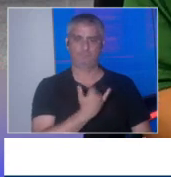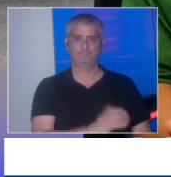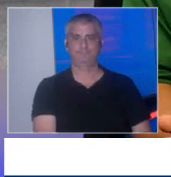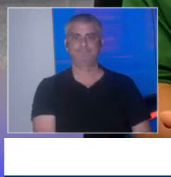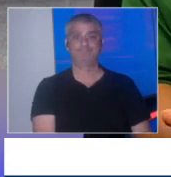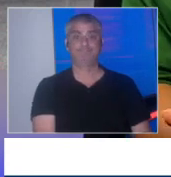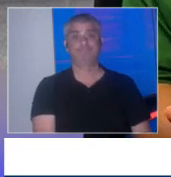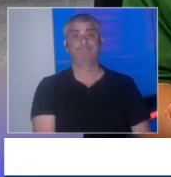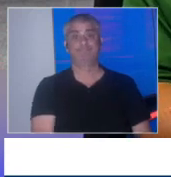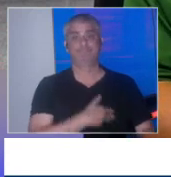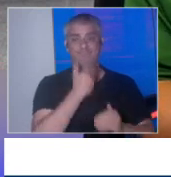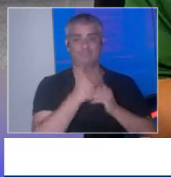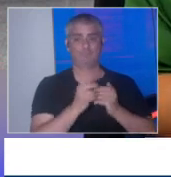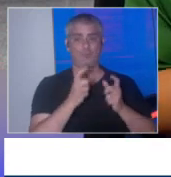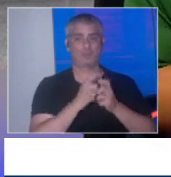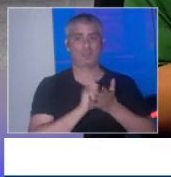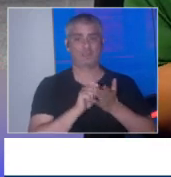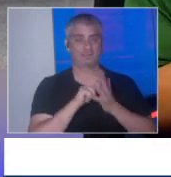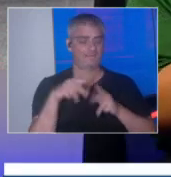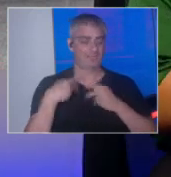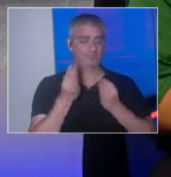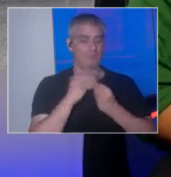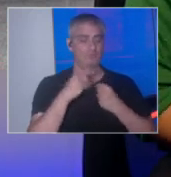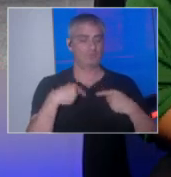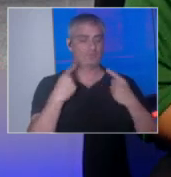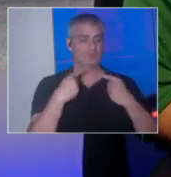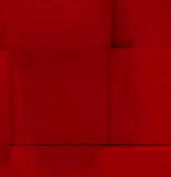ובזאת סיימנו את הכתבים, מיד נחזור עם המוסף היומי.